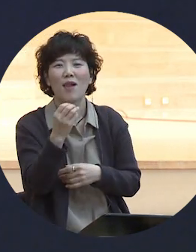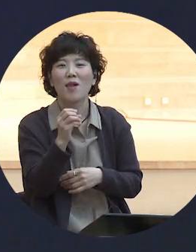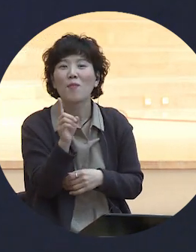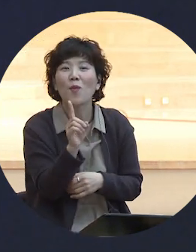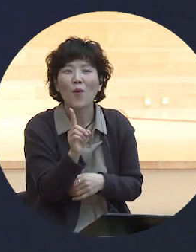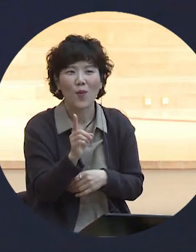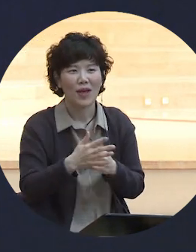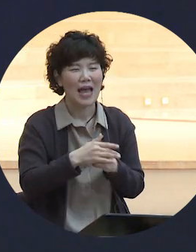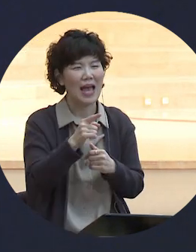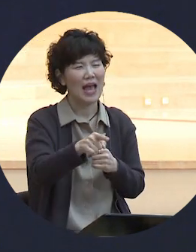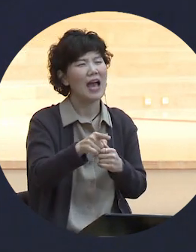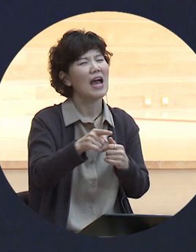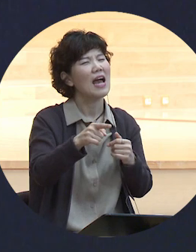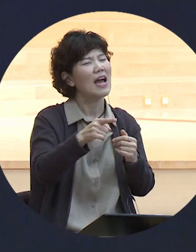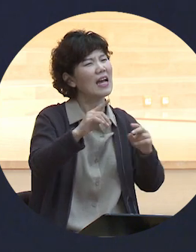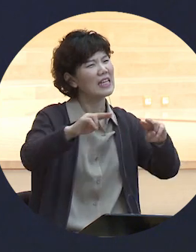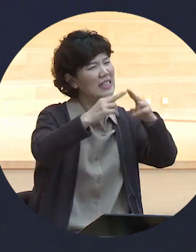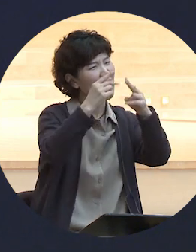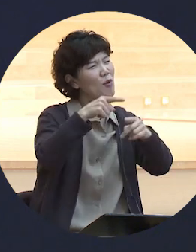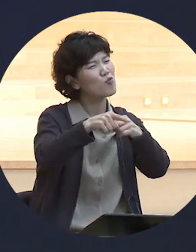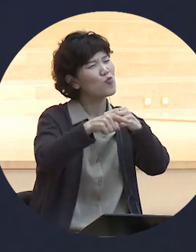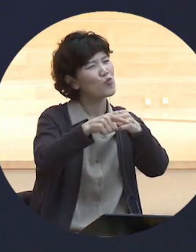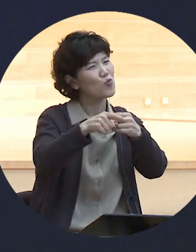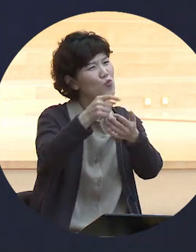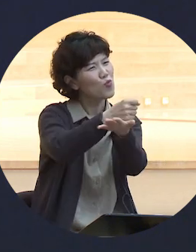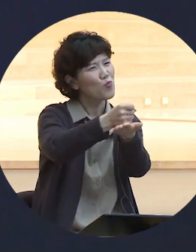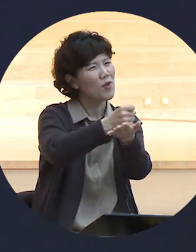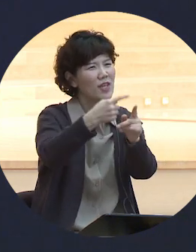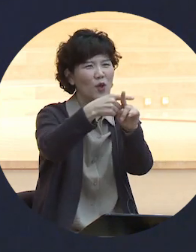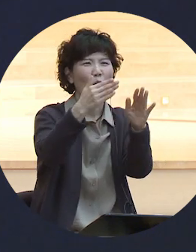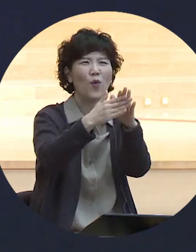이 탑의 운명이 꼭 교회를 닮았다.